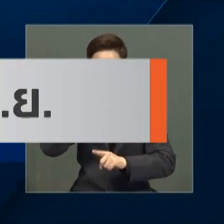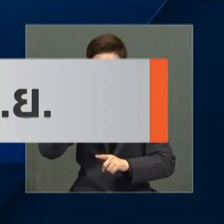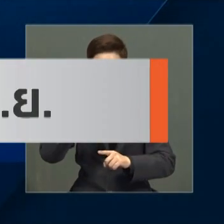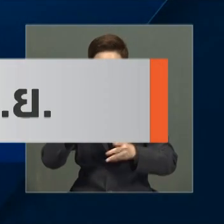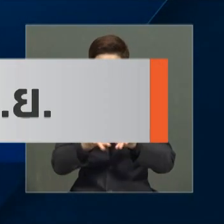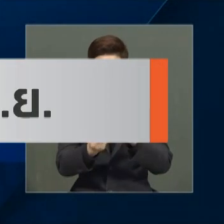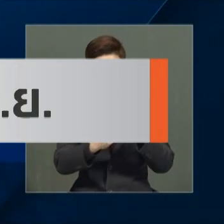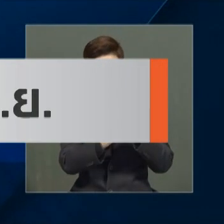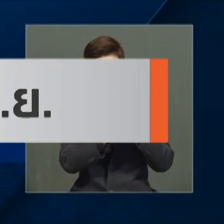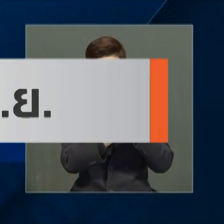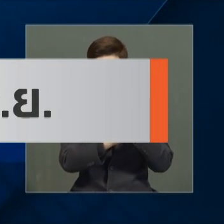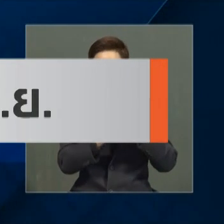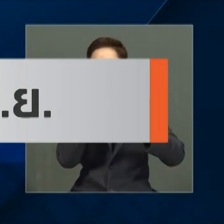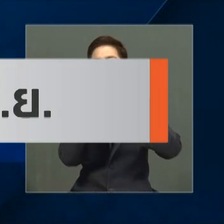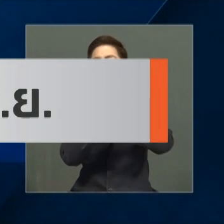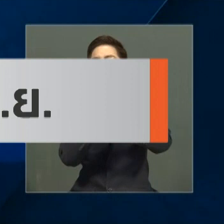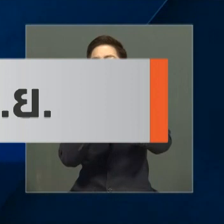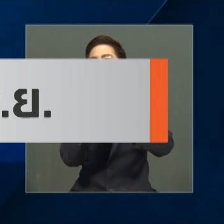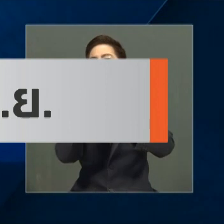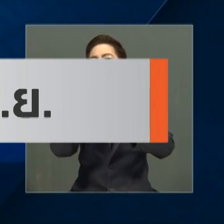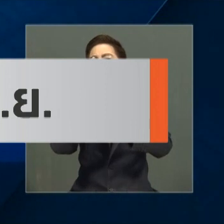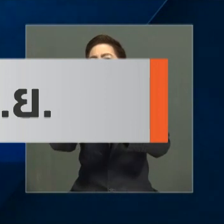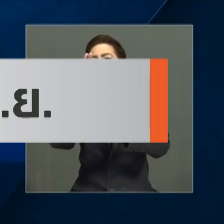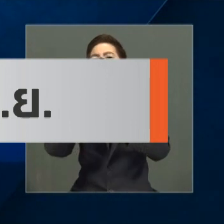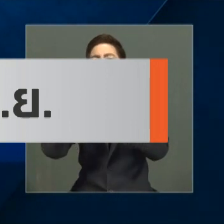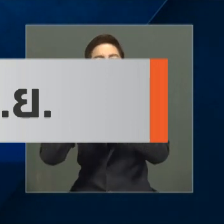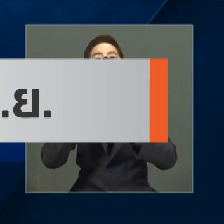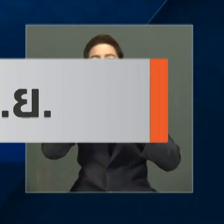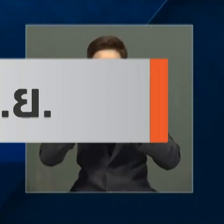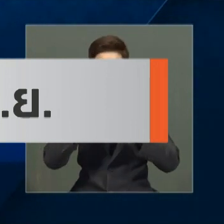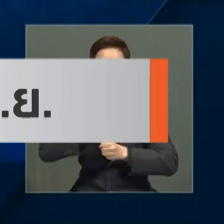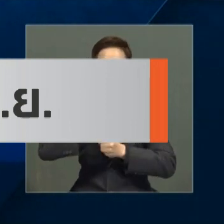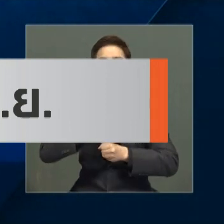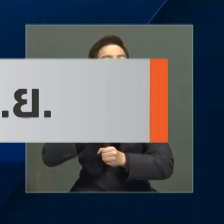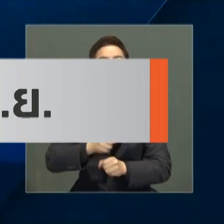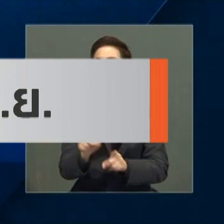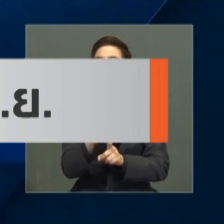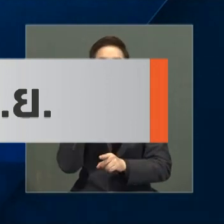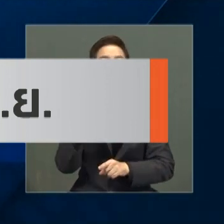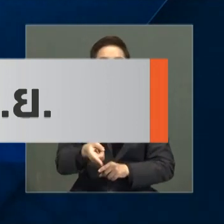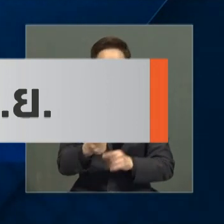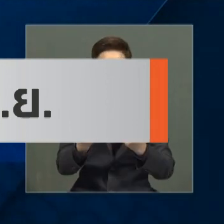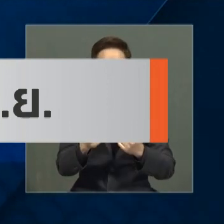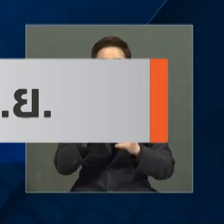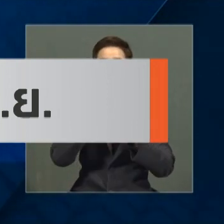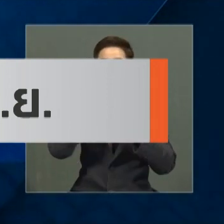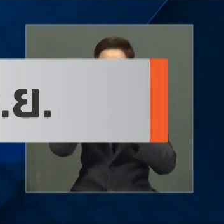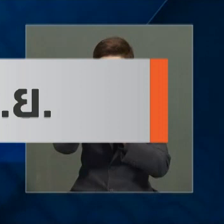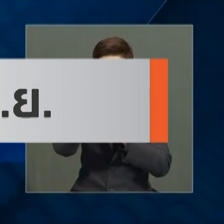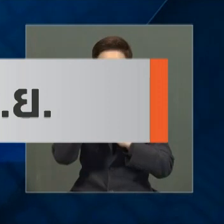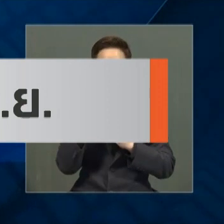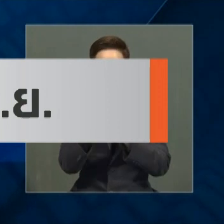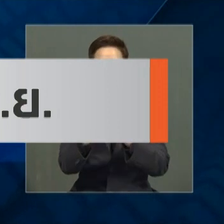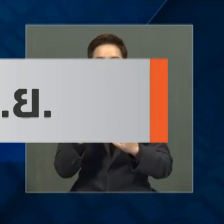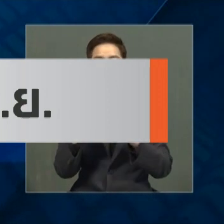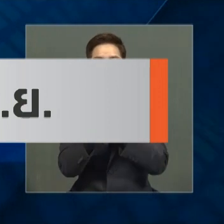ตั้งแต่3ทุ่มถึงตี4ในพื้นที่สีแดงเข้มและการทำงานจากที่บ้านหรือเวิร์กฟรอมโฮมเต็มร้อยโดย